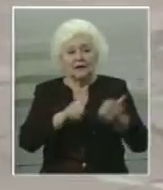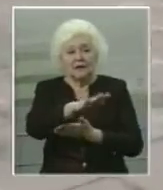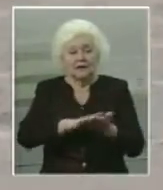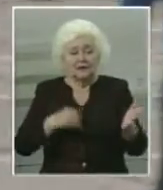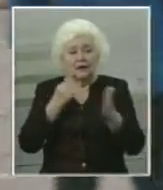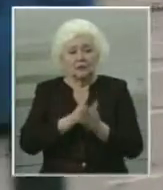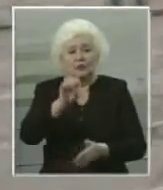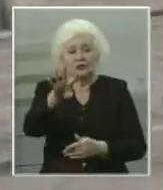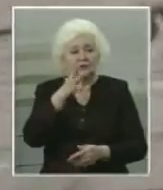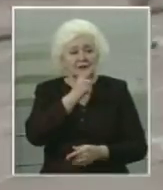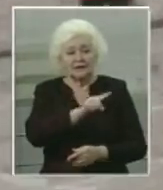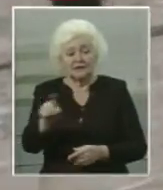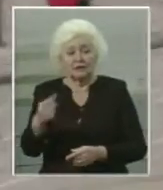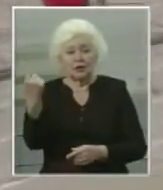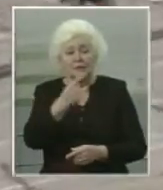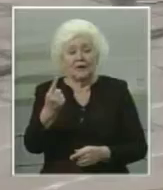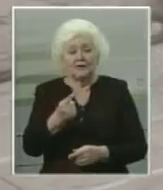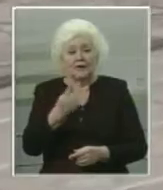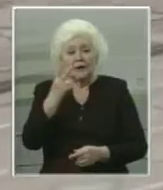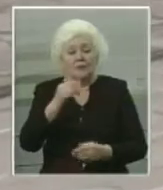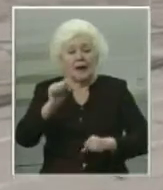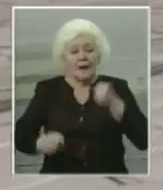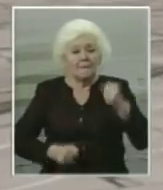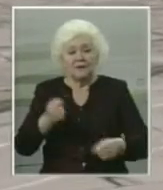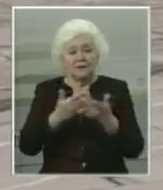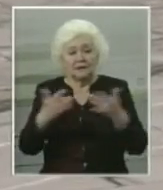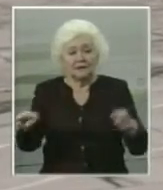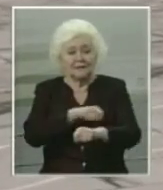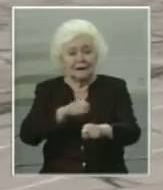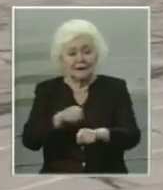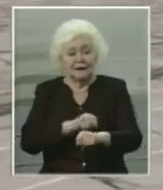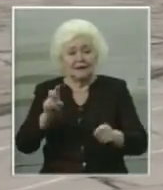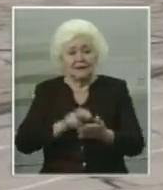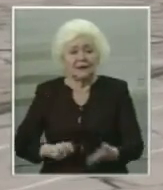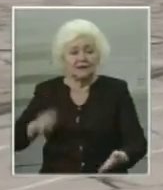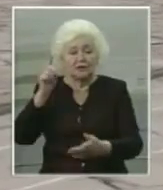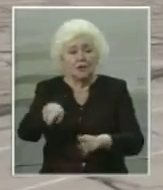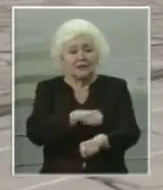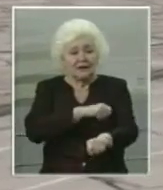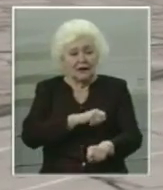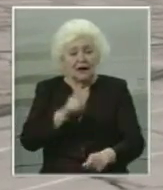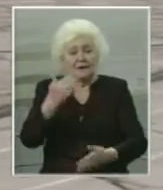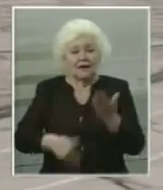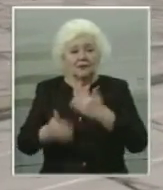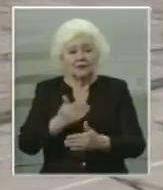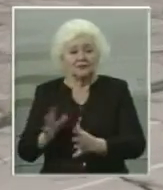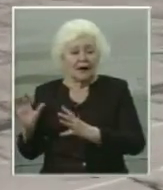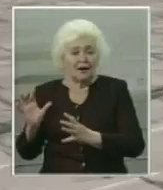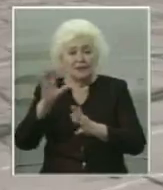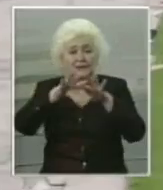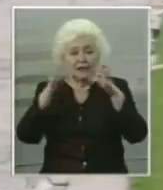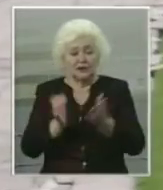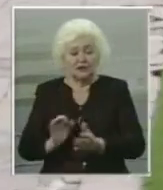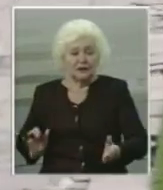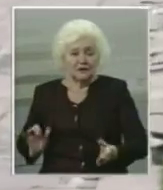до 14-ї години. Першим у їх програмі був біг на різні дистанції. Далі стрибки у довжину, а на сам кінець – метання м'яча та штовхання